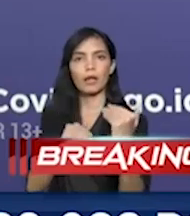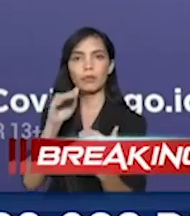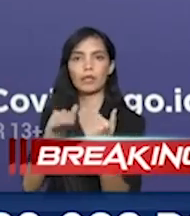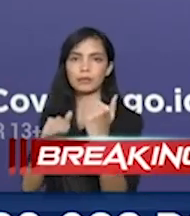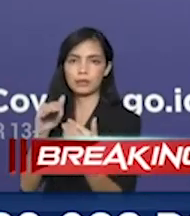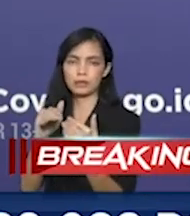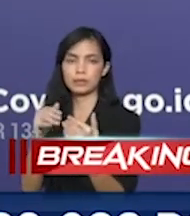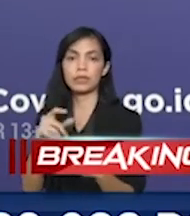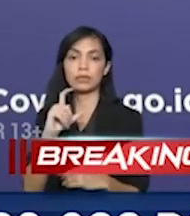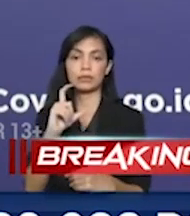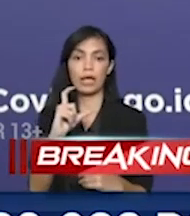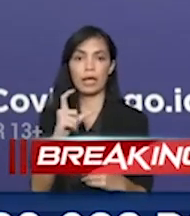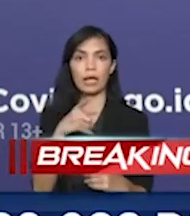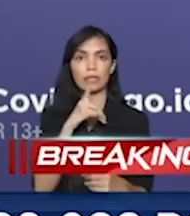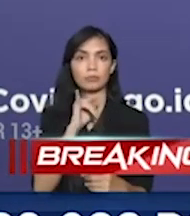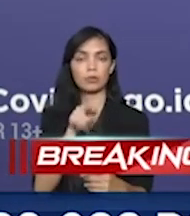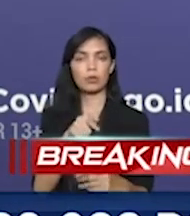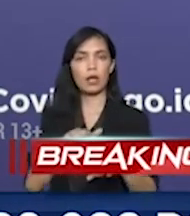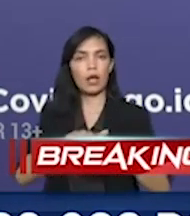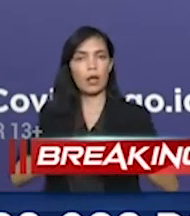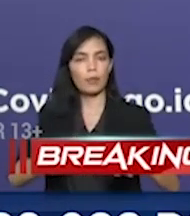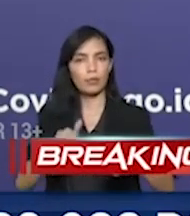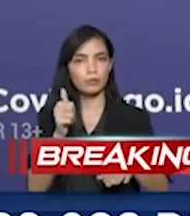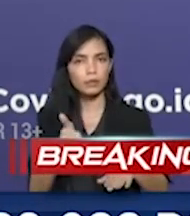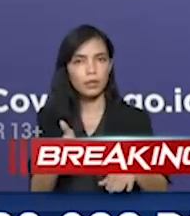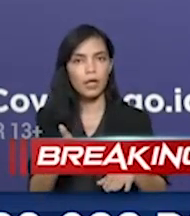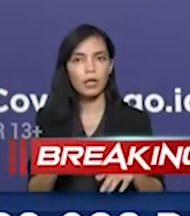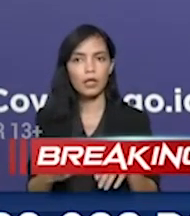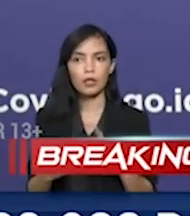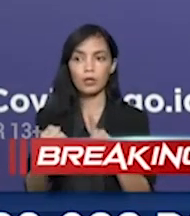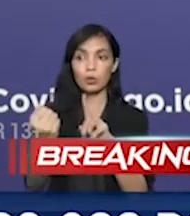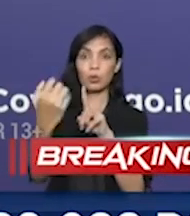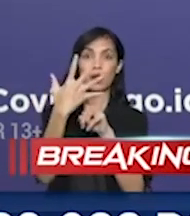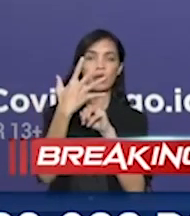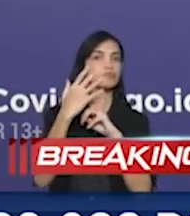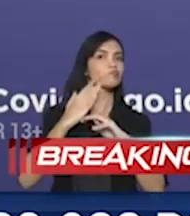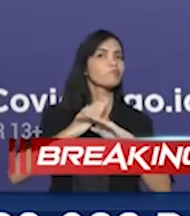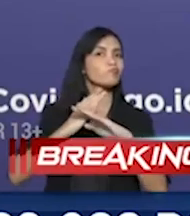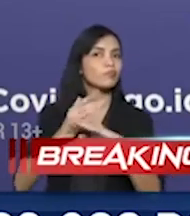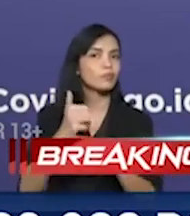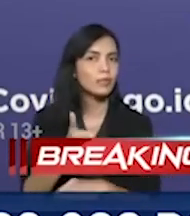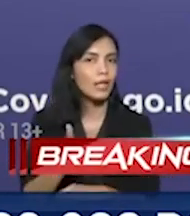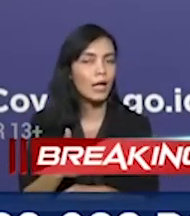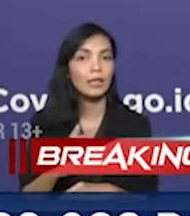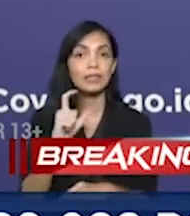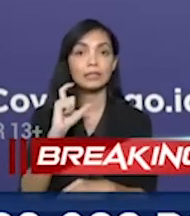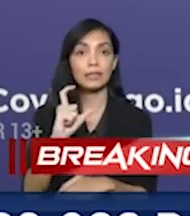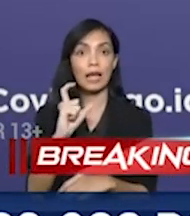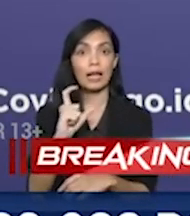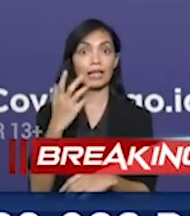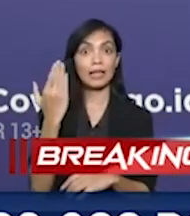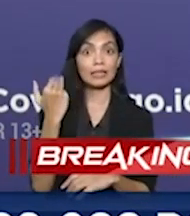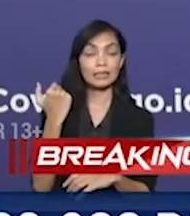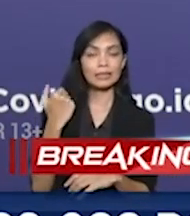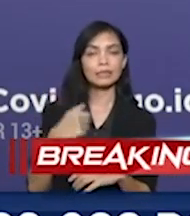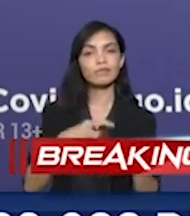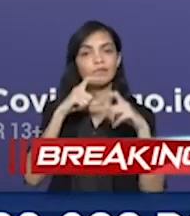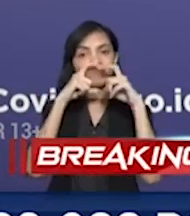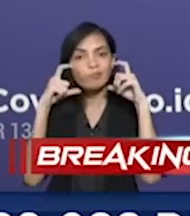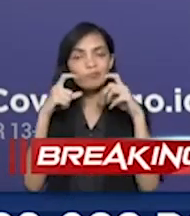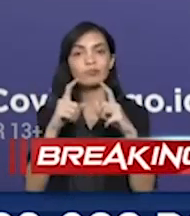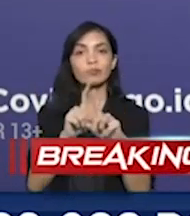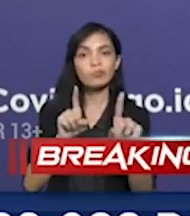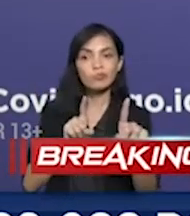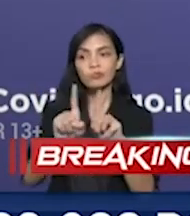dengan cara ini kita akan aman dan tidak tertular oleh virus dengan cara ini pula kita akan